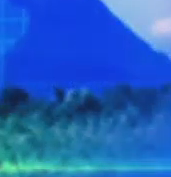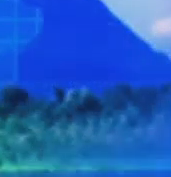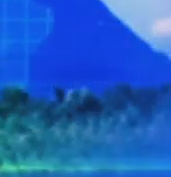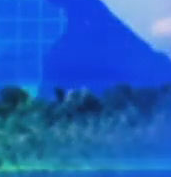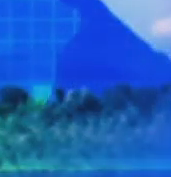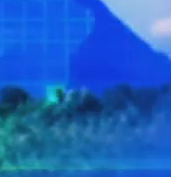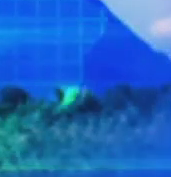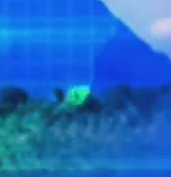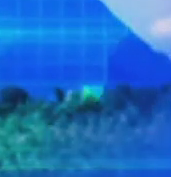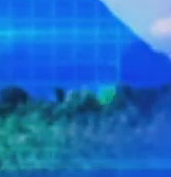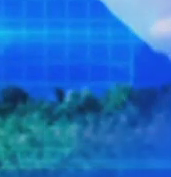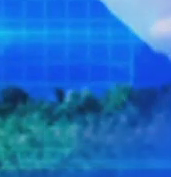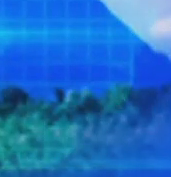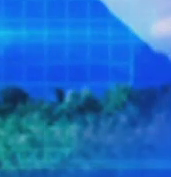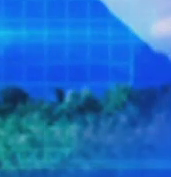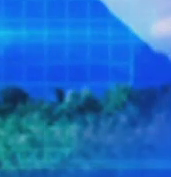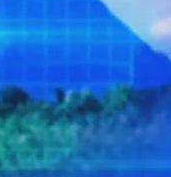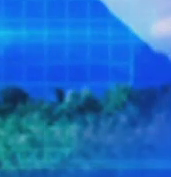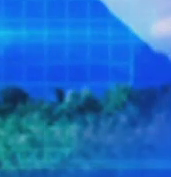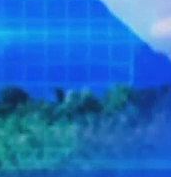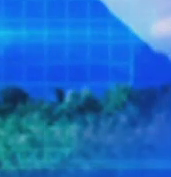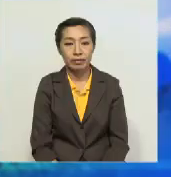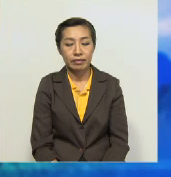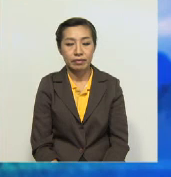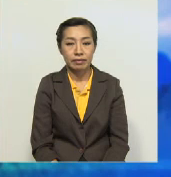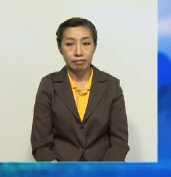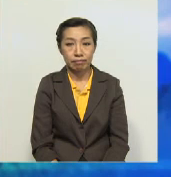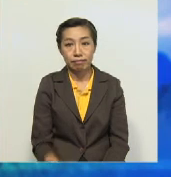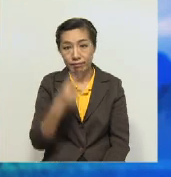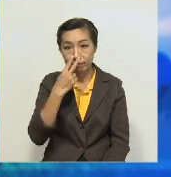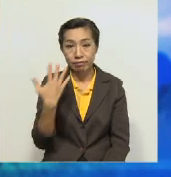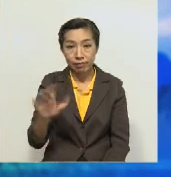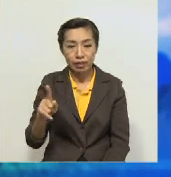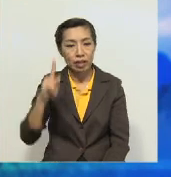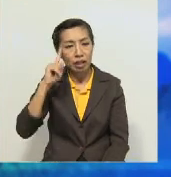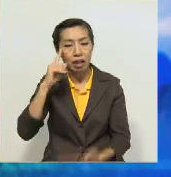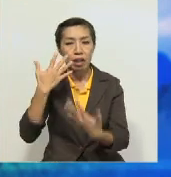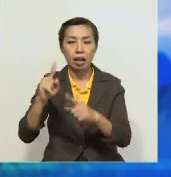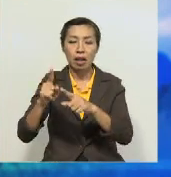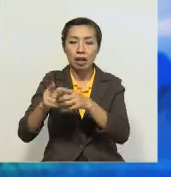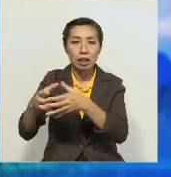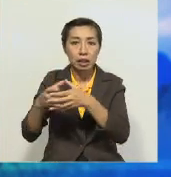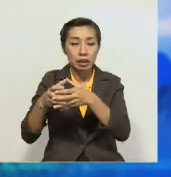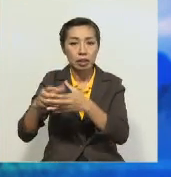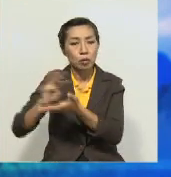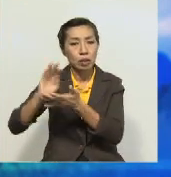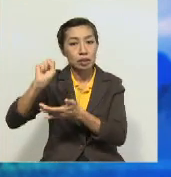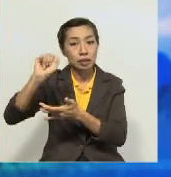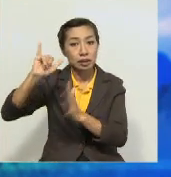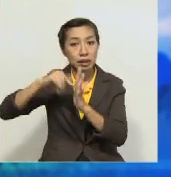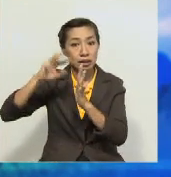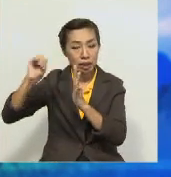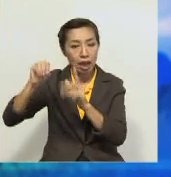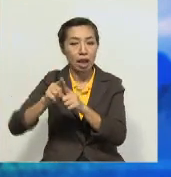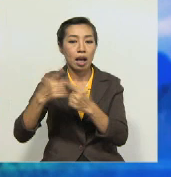24 มิธุนายน 2561 เวลา 1 น. ทีมกู้ไสยามรวมใจและทีมกู้ชีสมาคมศริก่อนเชีงร